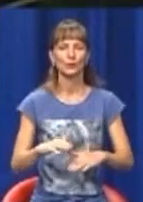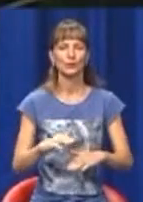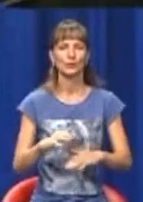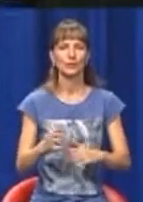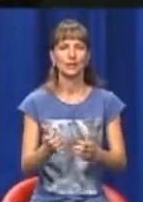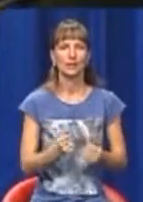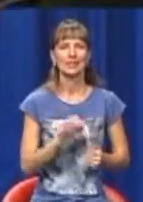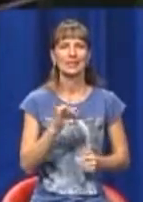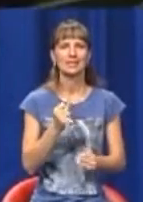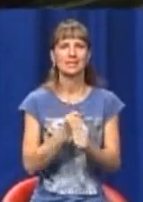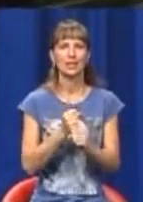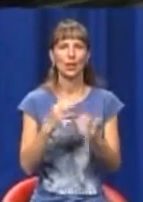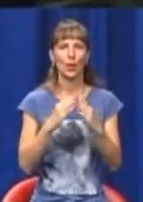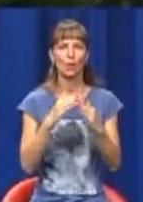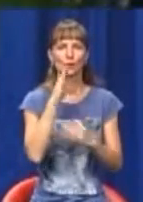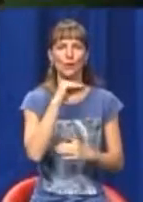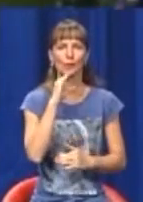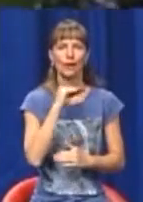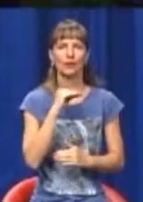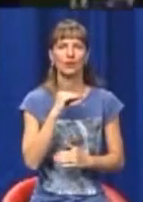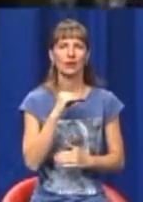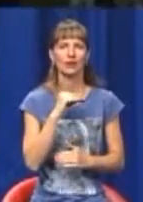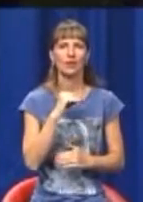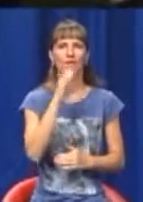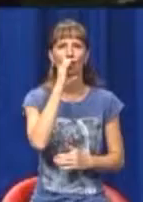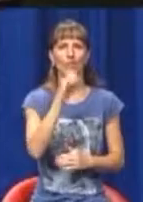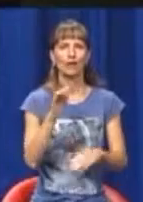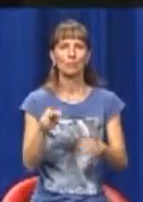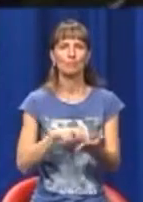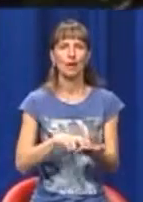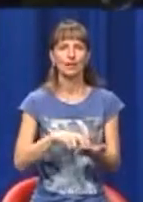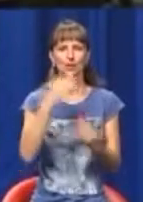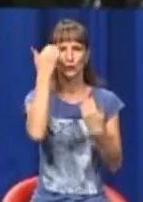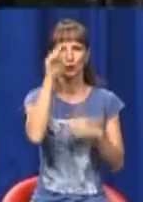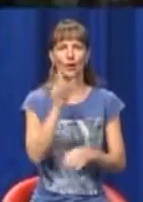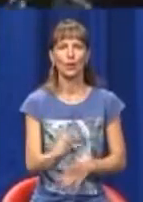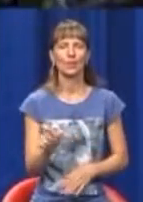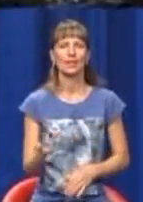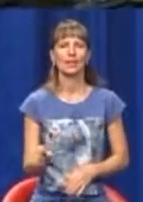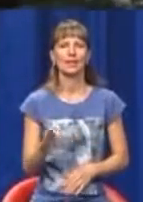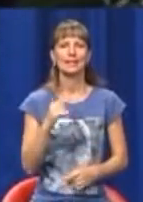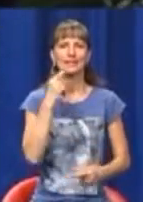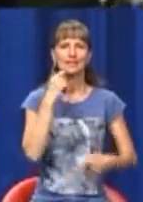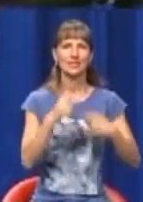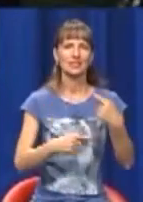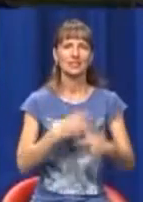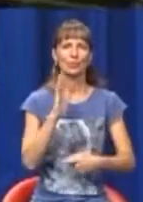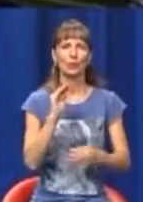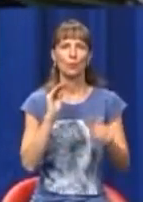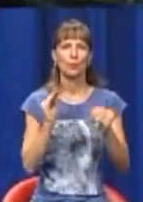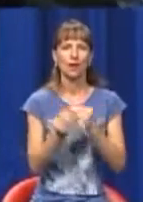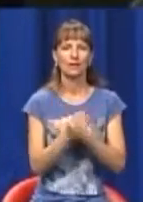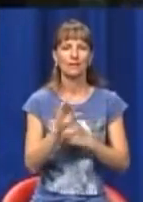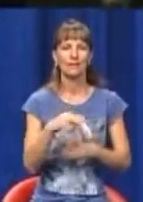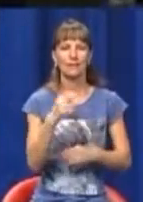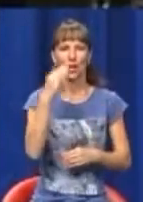з нього домашнього собаку. Тому що вовки бояться незнайомих людей і завжди будуть ховатися від